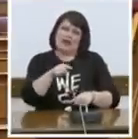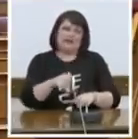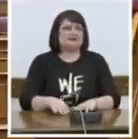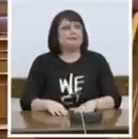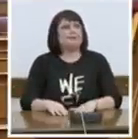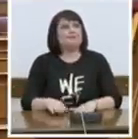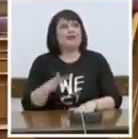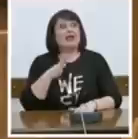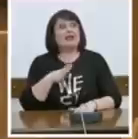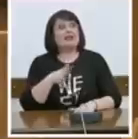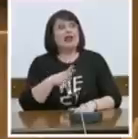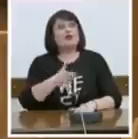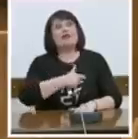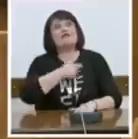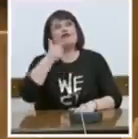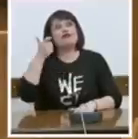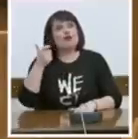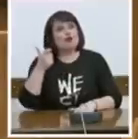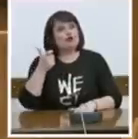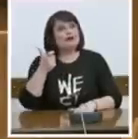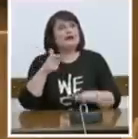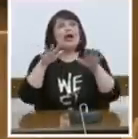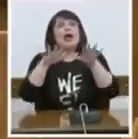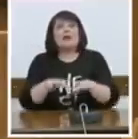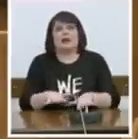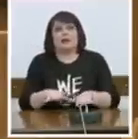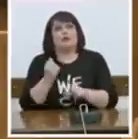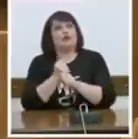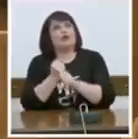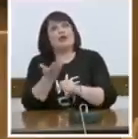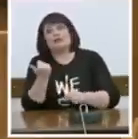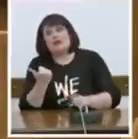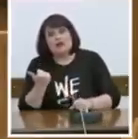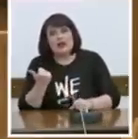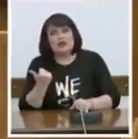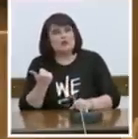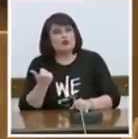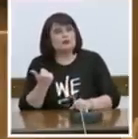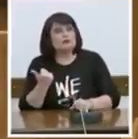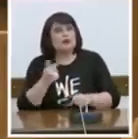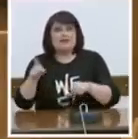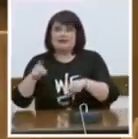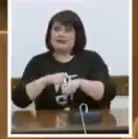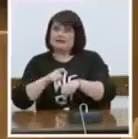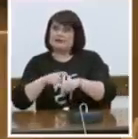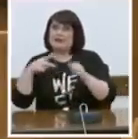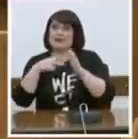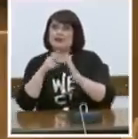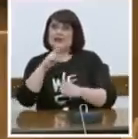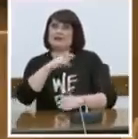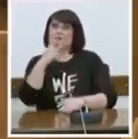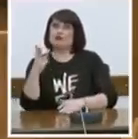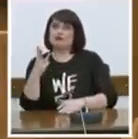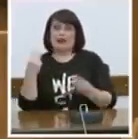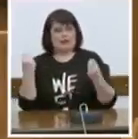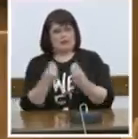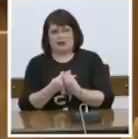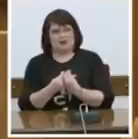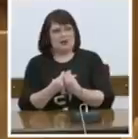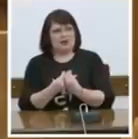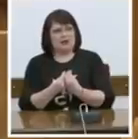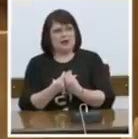είμαστε η φωνή των ανέργων που δεν δικαιολογείται το 2023 με